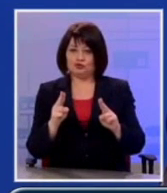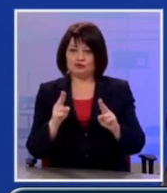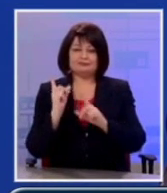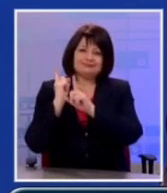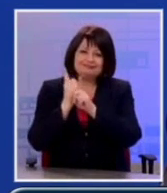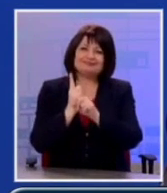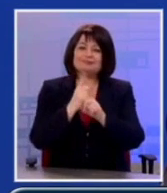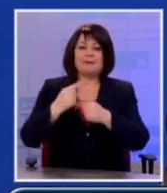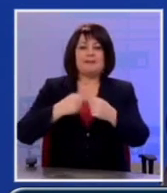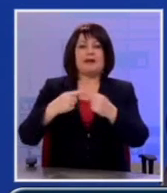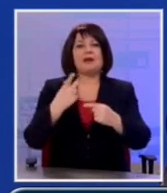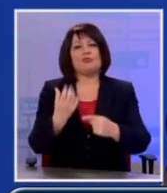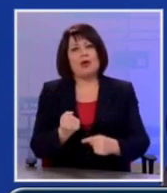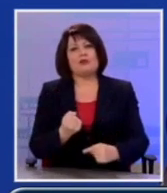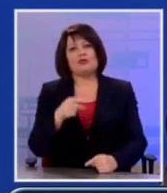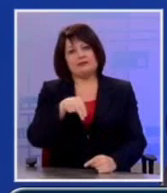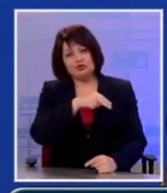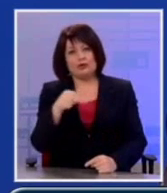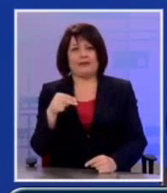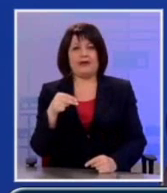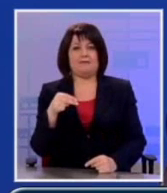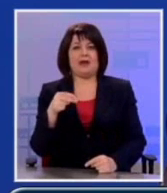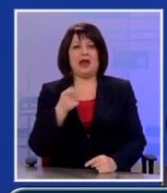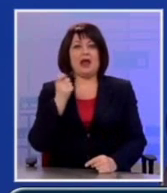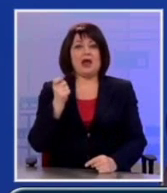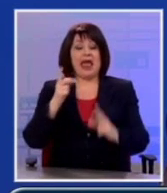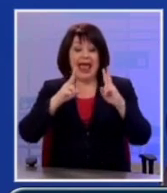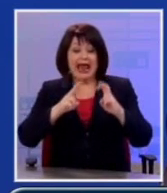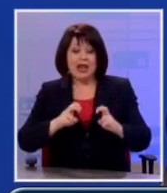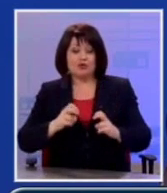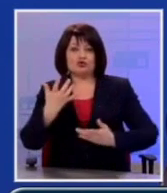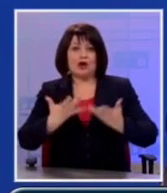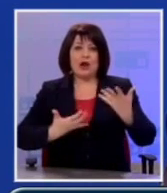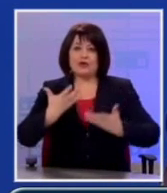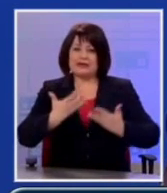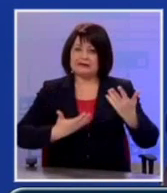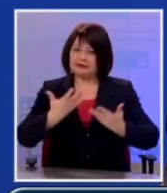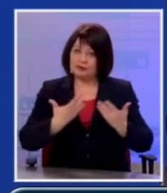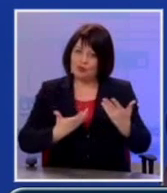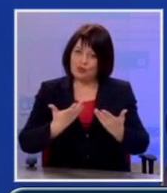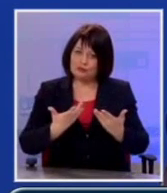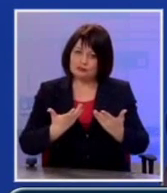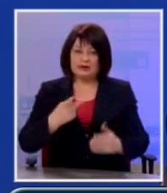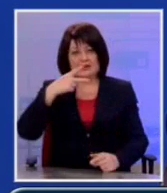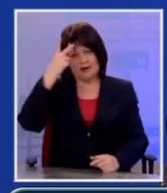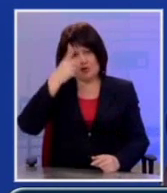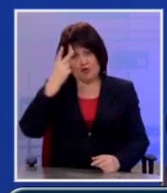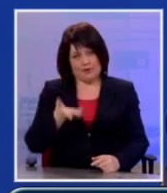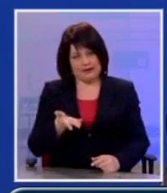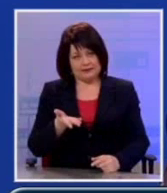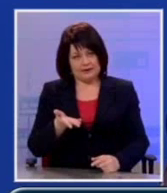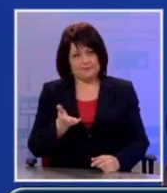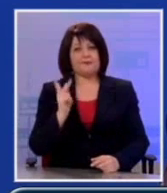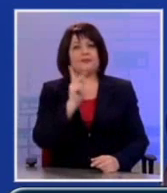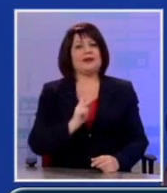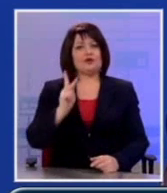και εμπειρία στο πεδίο και του λογιστικού ελέγχου του χρέους και των δικαιωμάτων και των